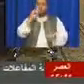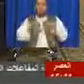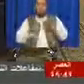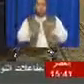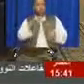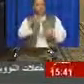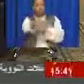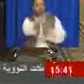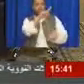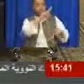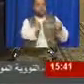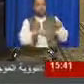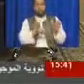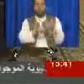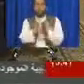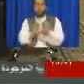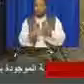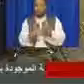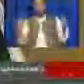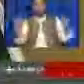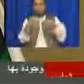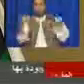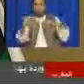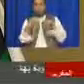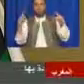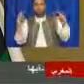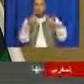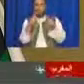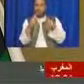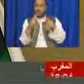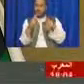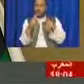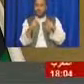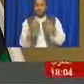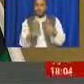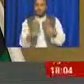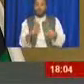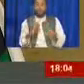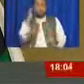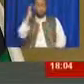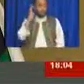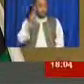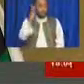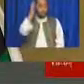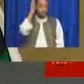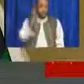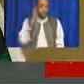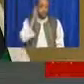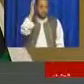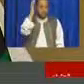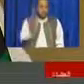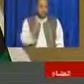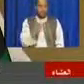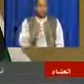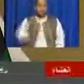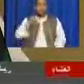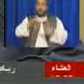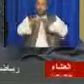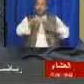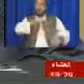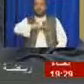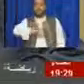تصادم في جهه من الجهات وتوترات لاي سبب من الاسباب يترتب هذا الحكومه هي منشغله بالمصالحات